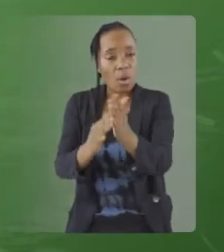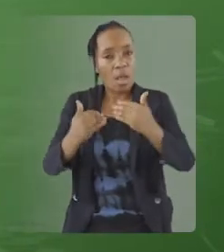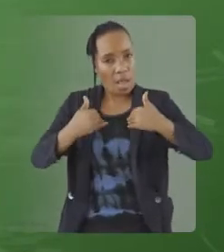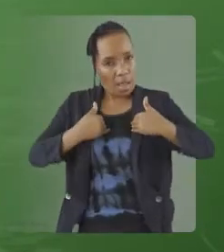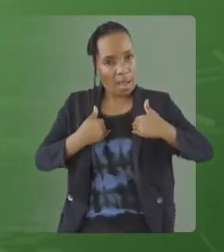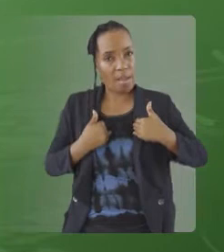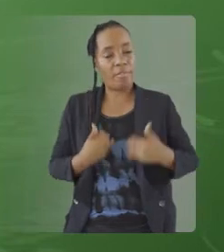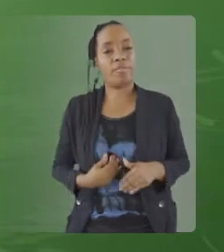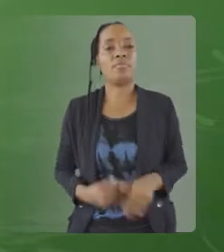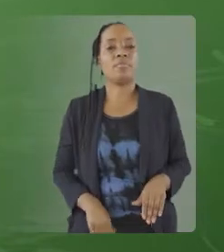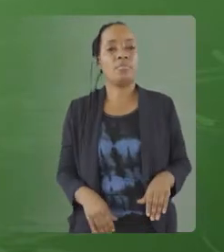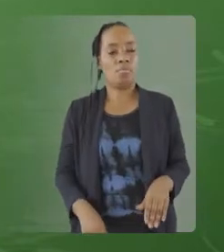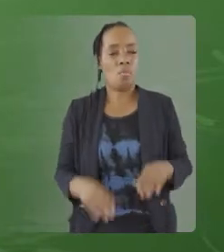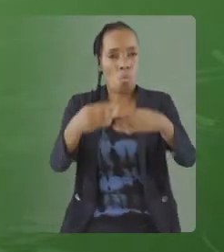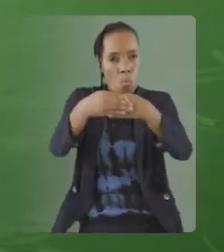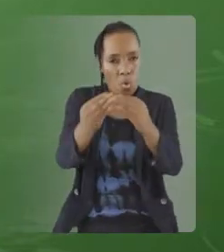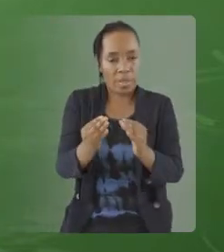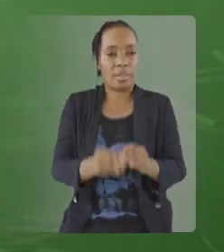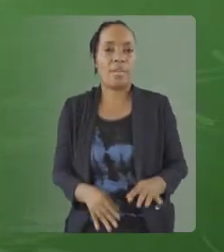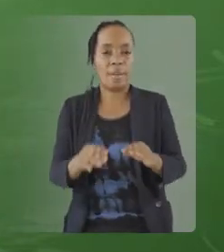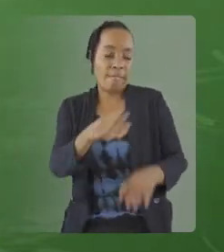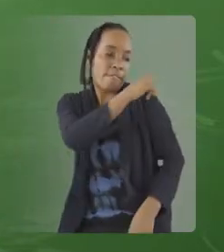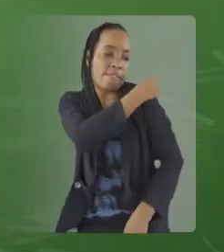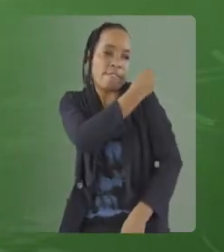boîte à pharmacie.